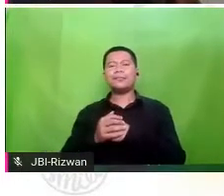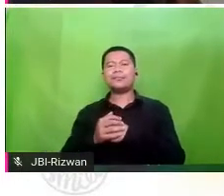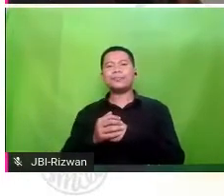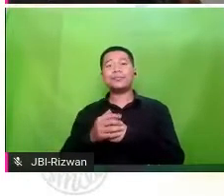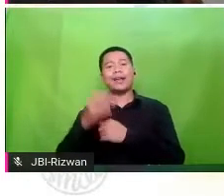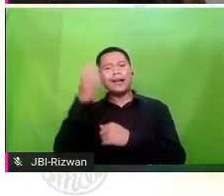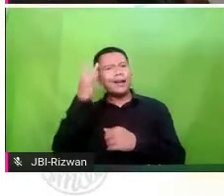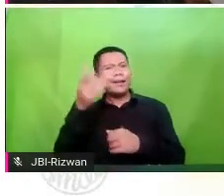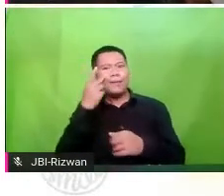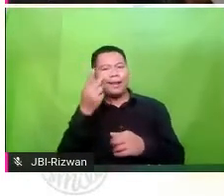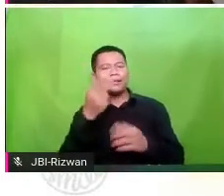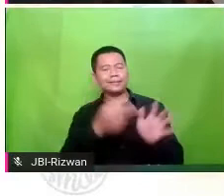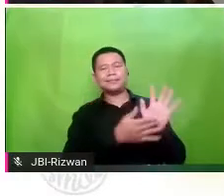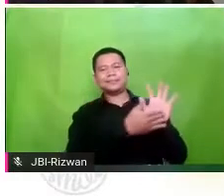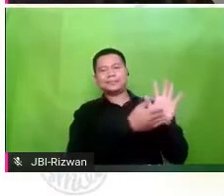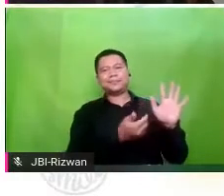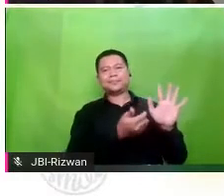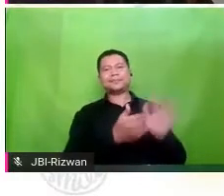kita lihat.